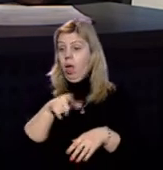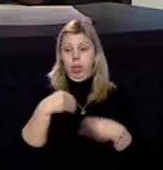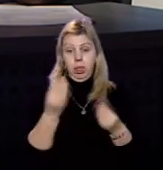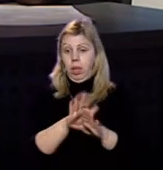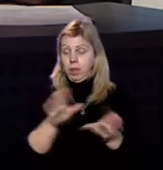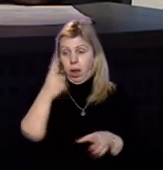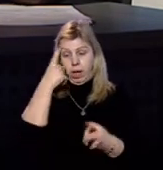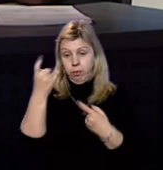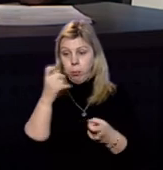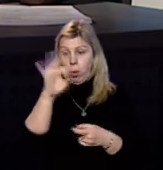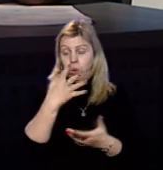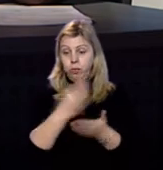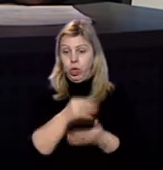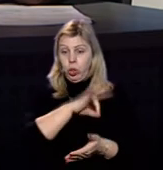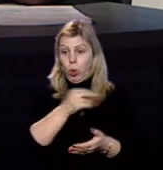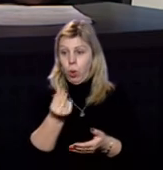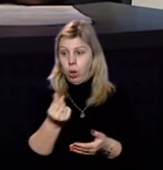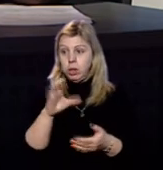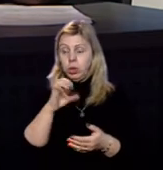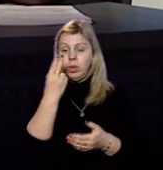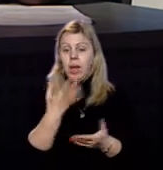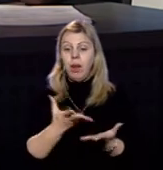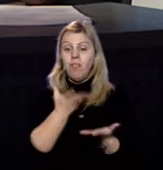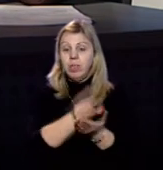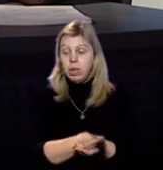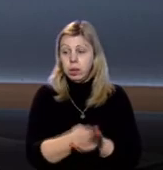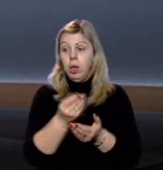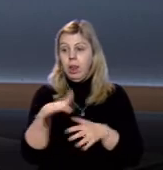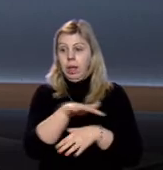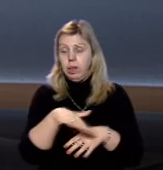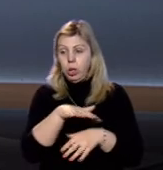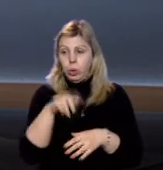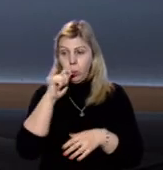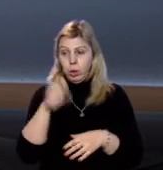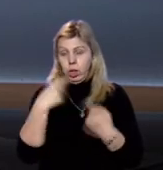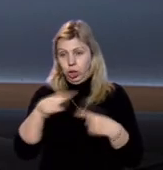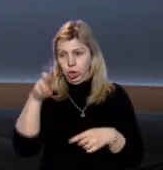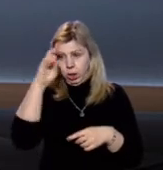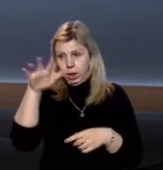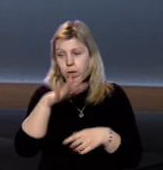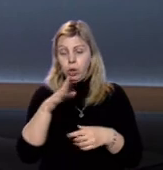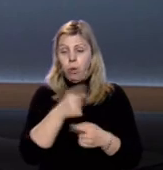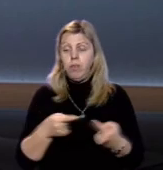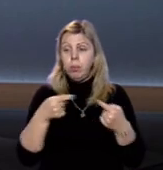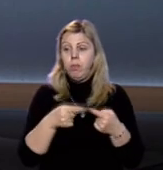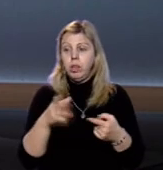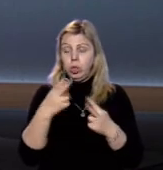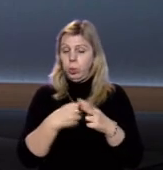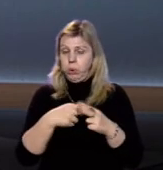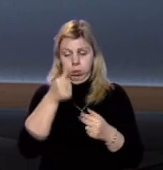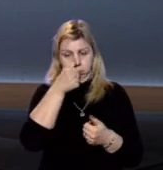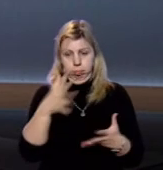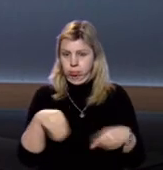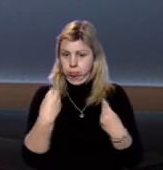надала інформацію про свої доходи, про сплату єдиного соціального внеску на території іншої країни, то відповідно і субсидія не може